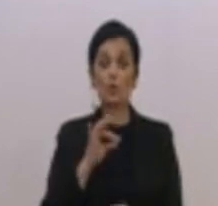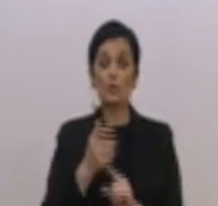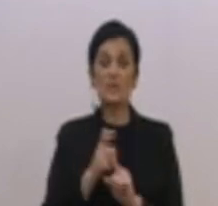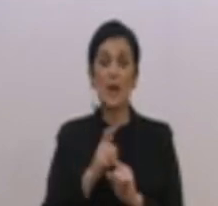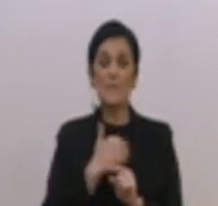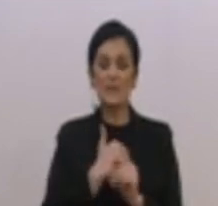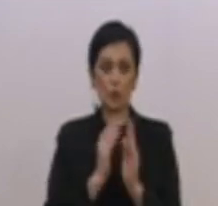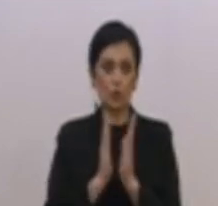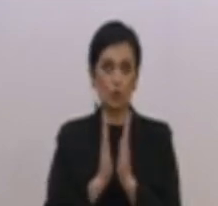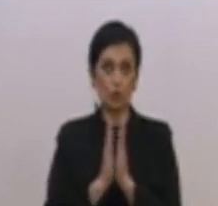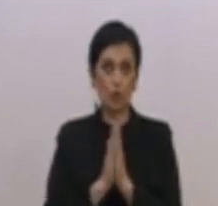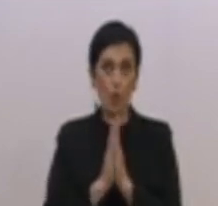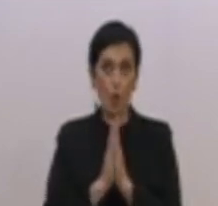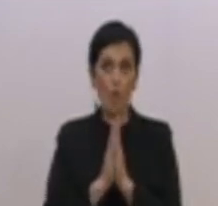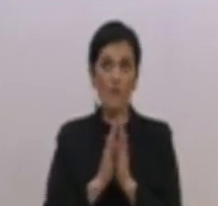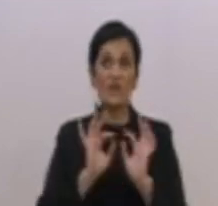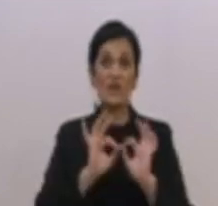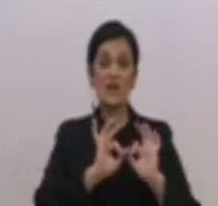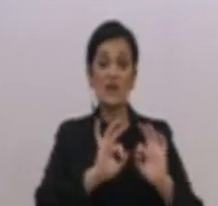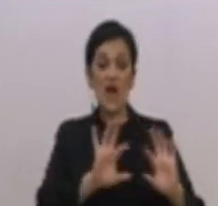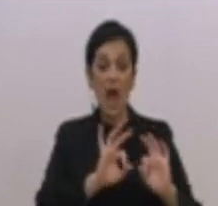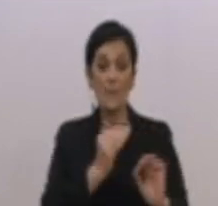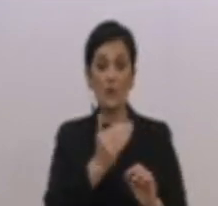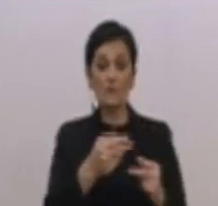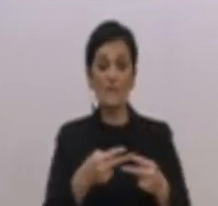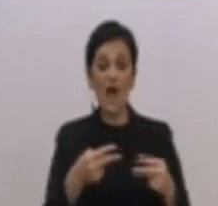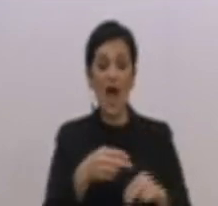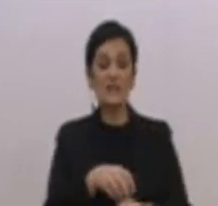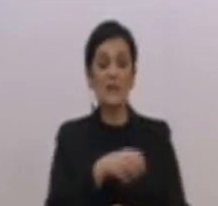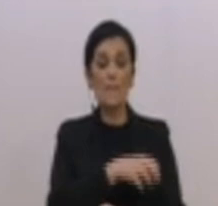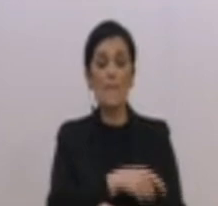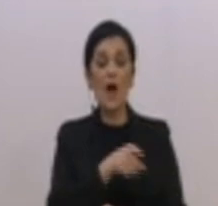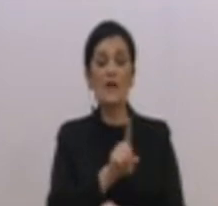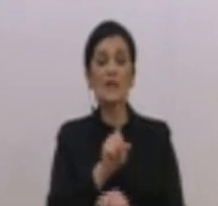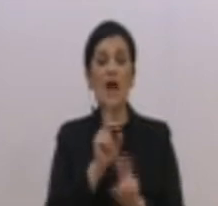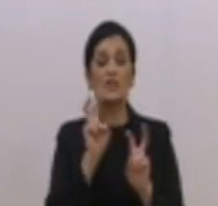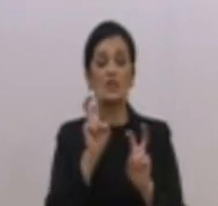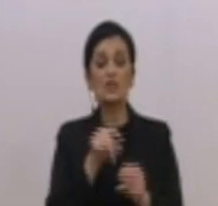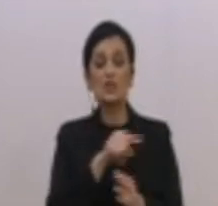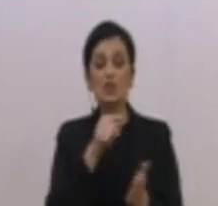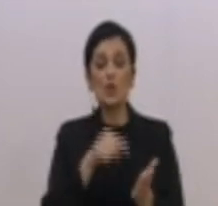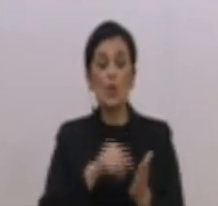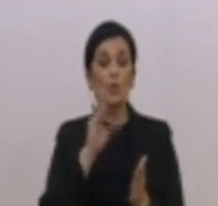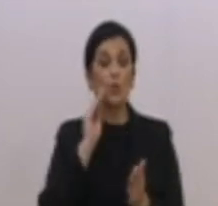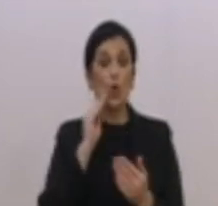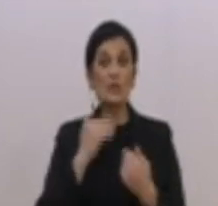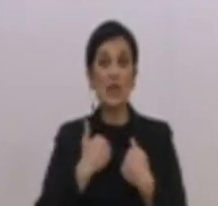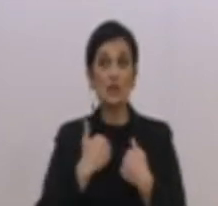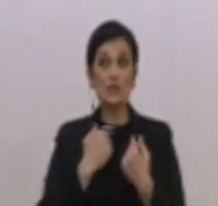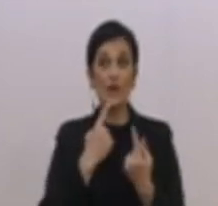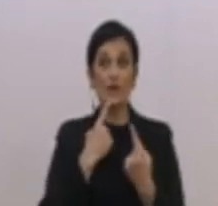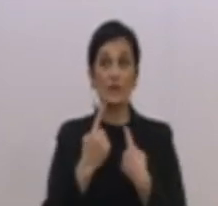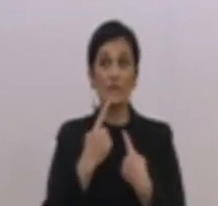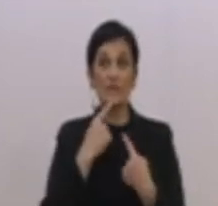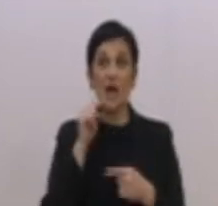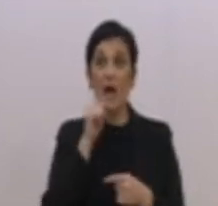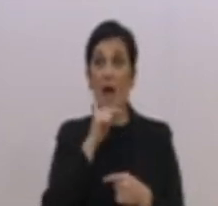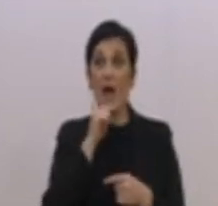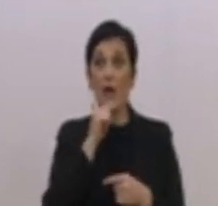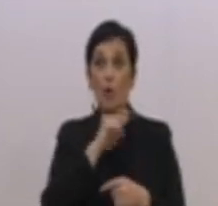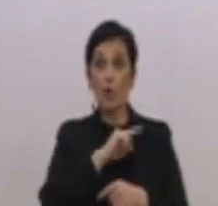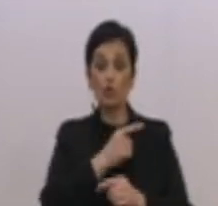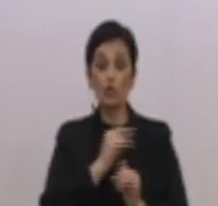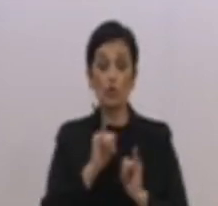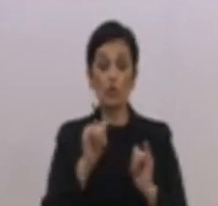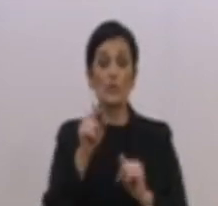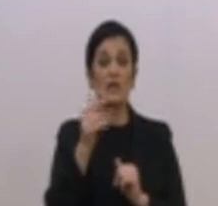რომ განუმარტოთ თქვენს თანაპარტიელებს, რას ნიშნავს ეს საკითხი, იმიტომ რომ როცა ჩვენ საუბრობთ ეკონომიკურ გაძლიერებაზე, თქვენ